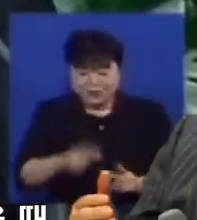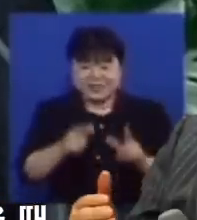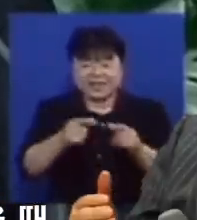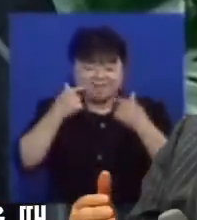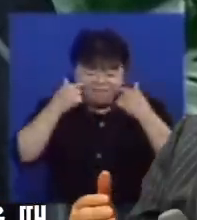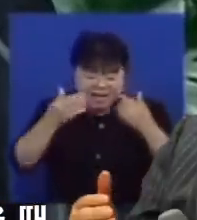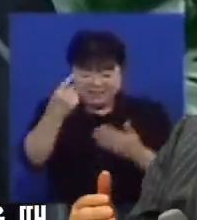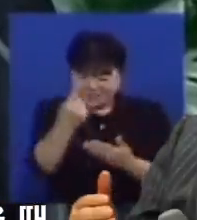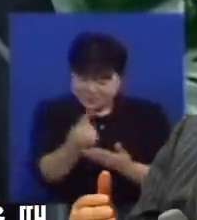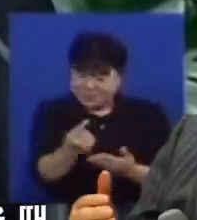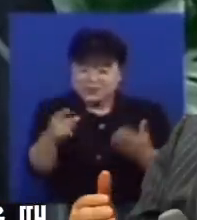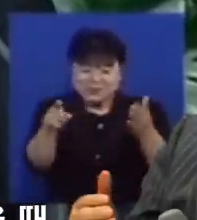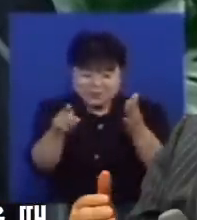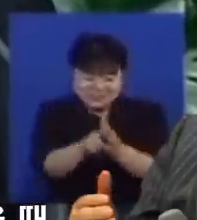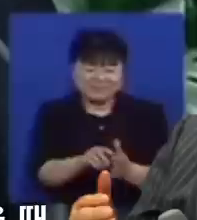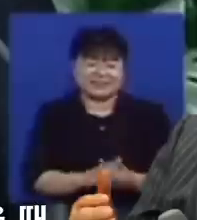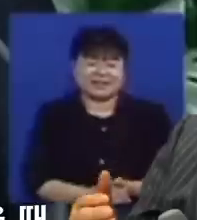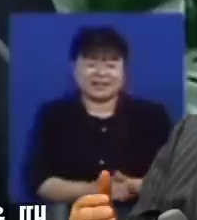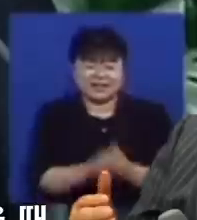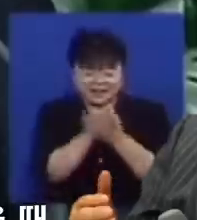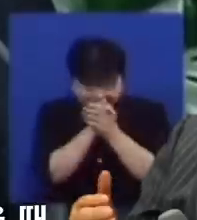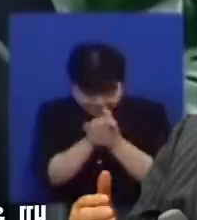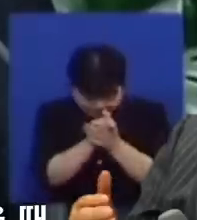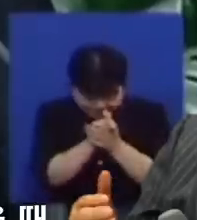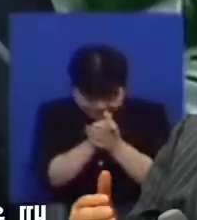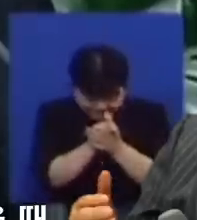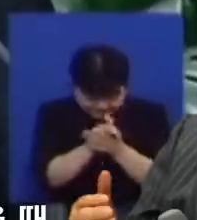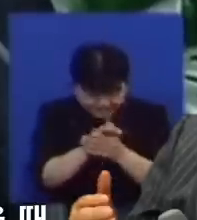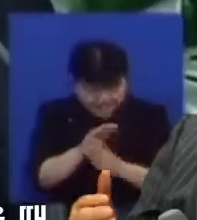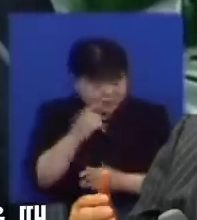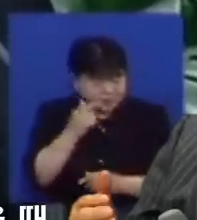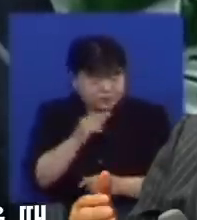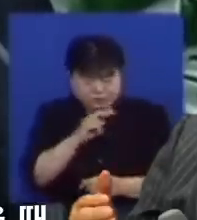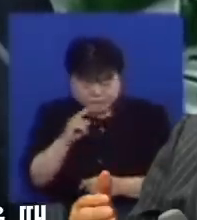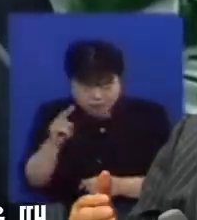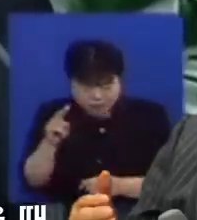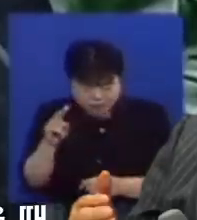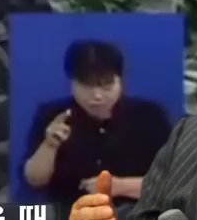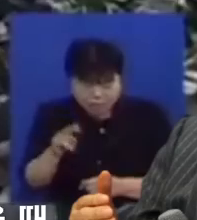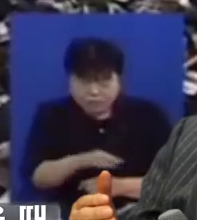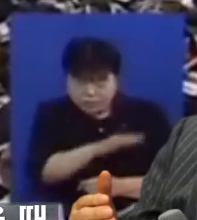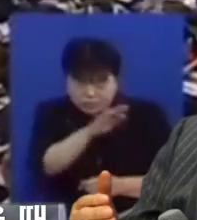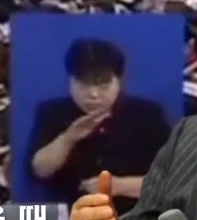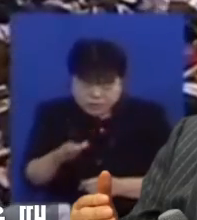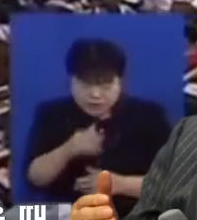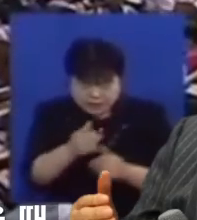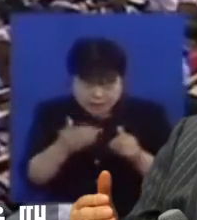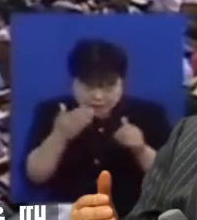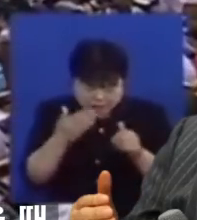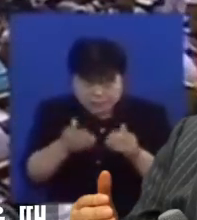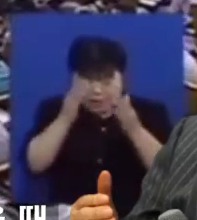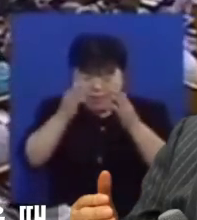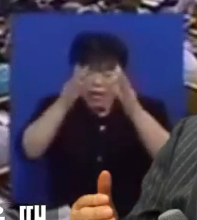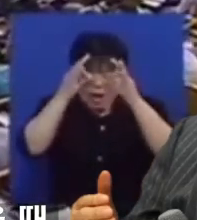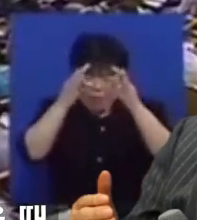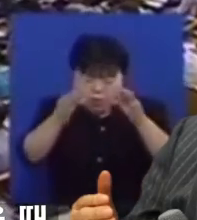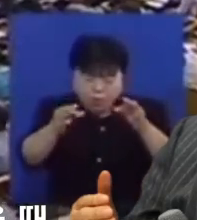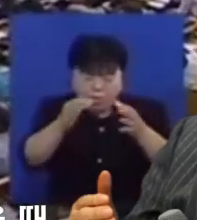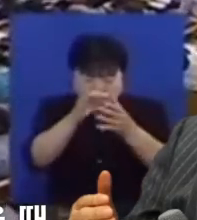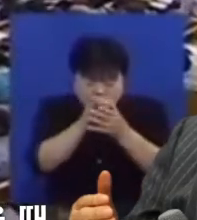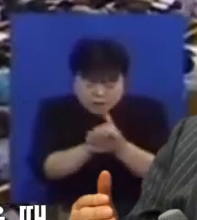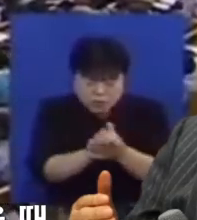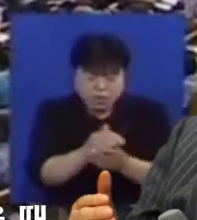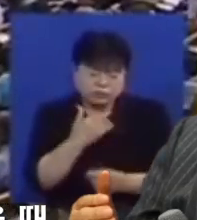반드시 다가오게 되는 것입니다. 기도드리겠습니다. 하늘에 계신 우리 아버지여, 우리는 하나님을 바라고